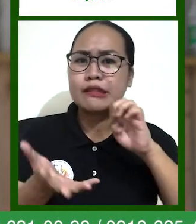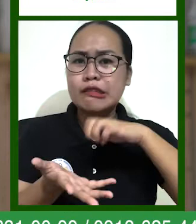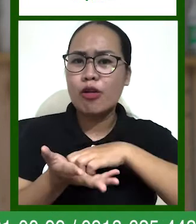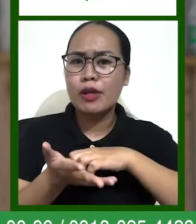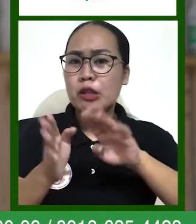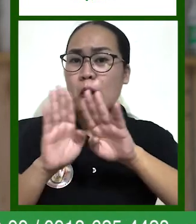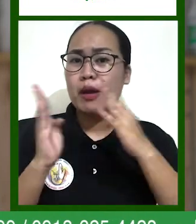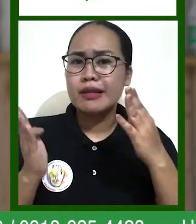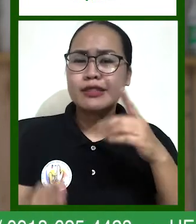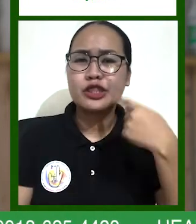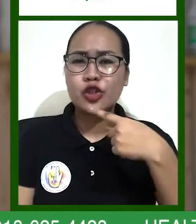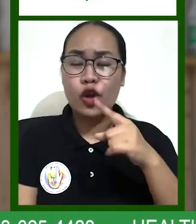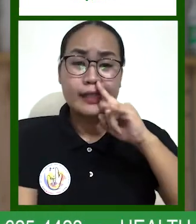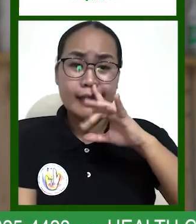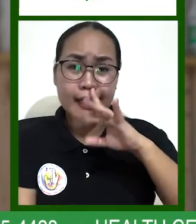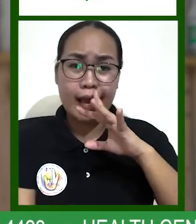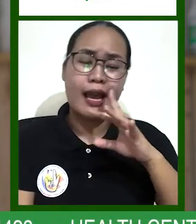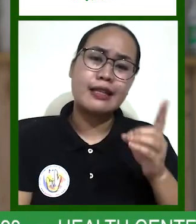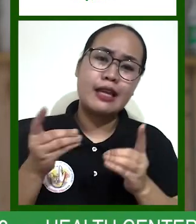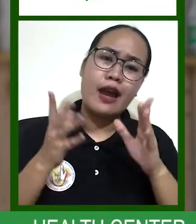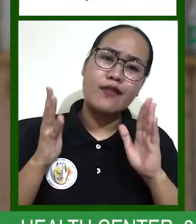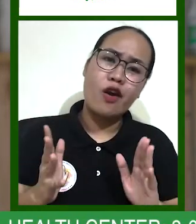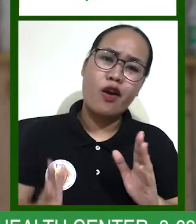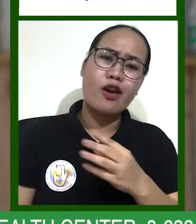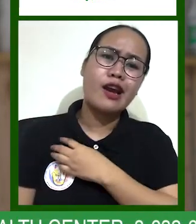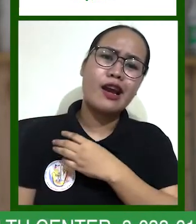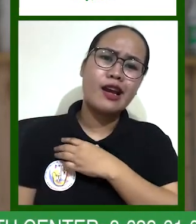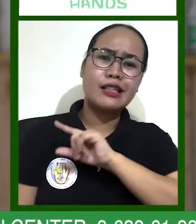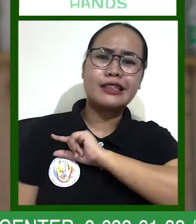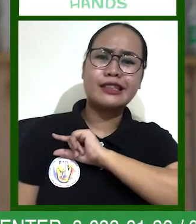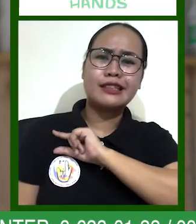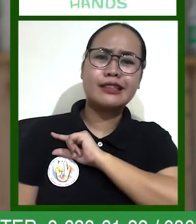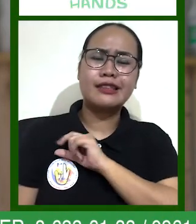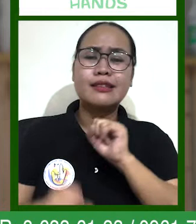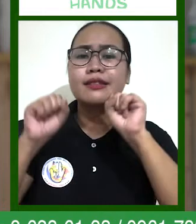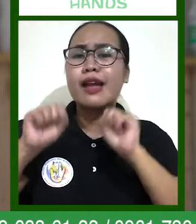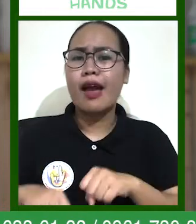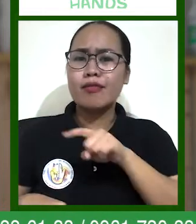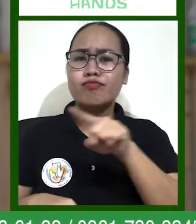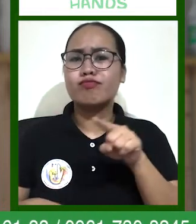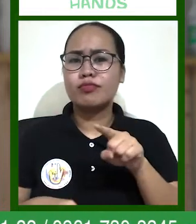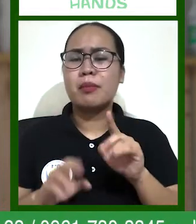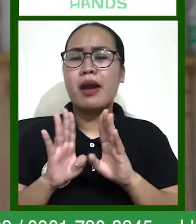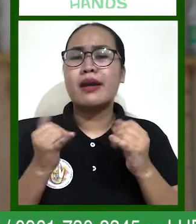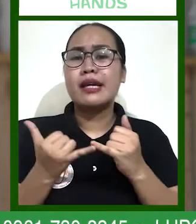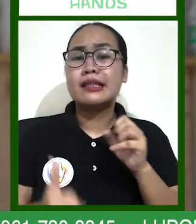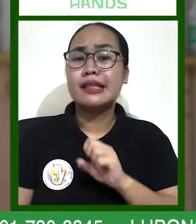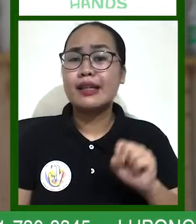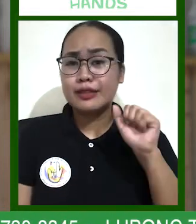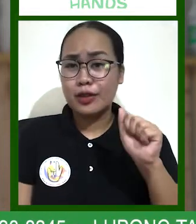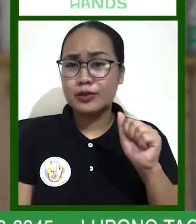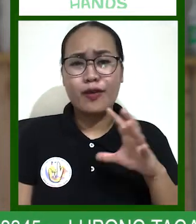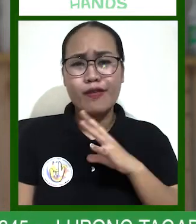open sa mga kasambahay, driver, security guard, basta affiliated kayo sa Barangay San Antonio. Kahit nga ho, nagtatrabaho